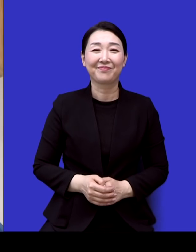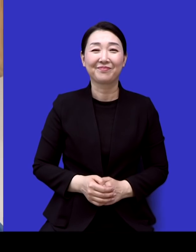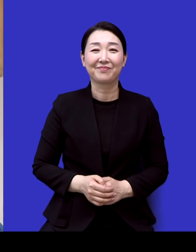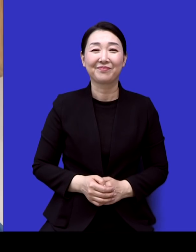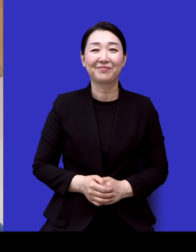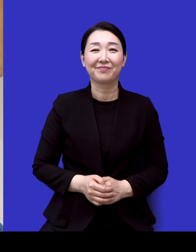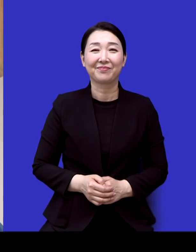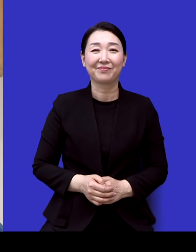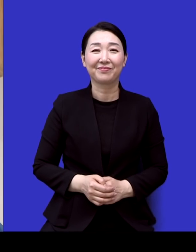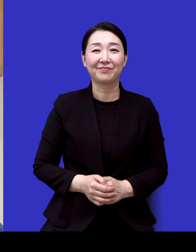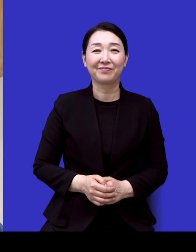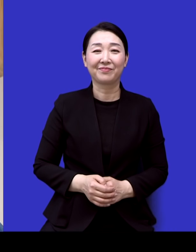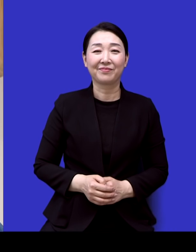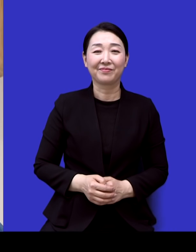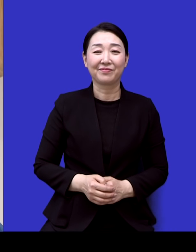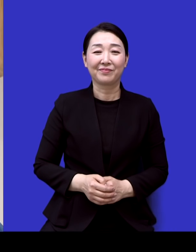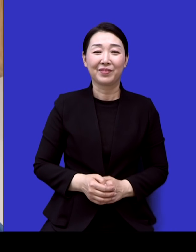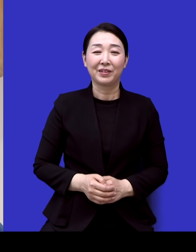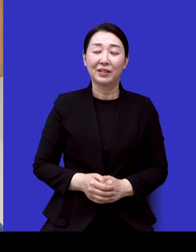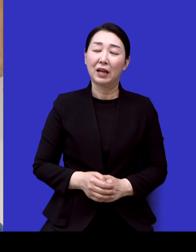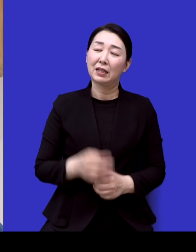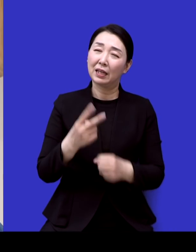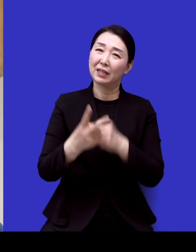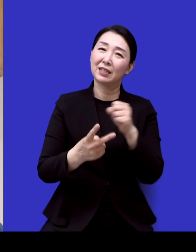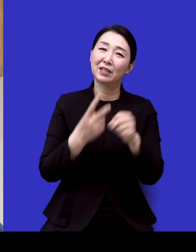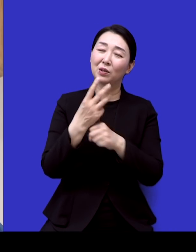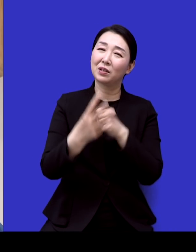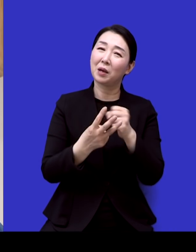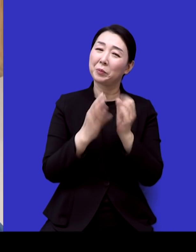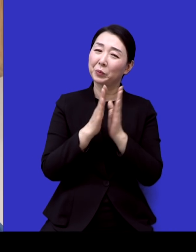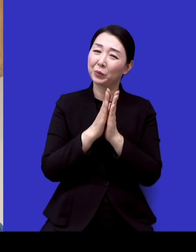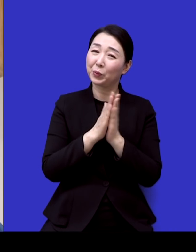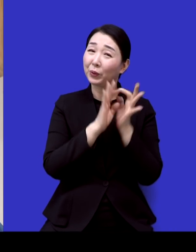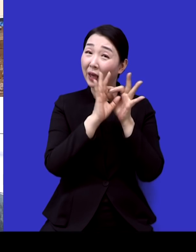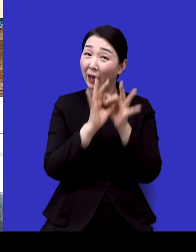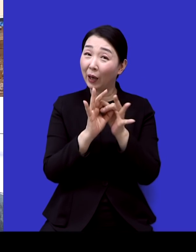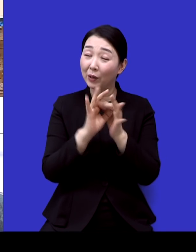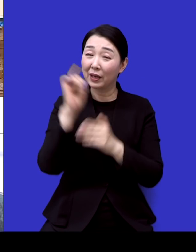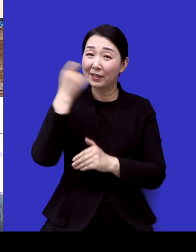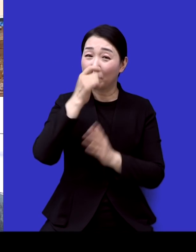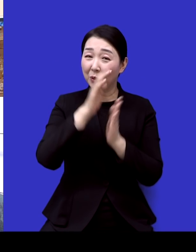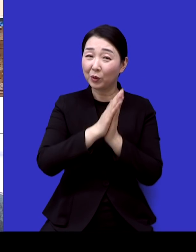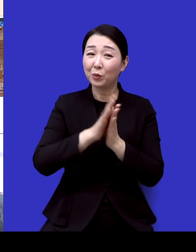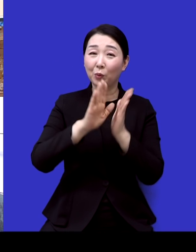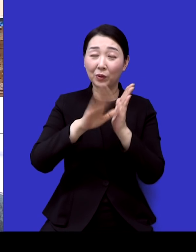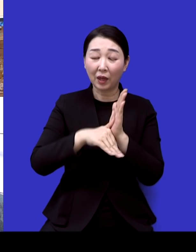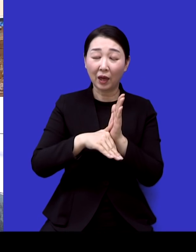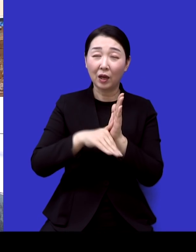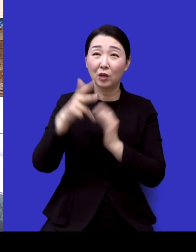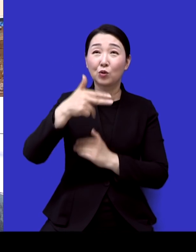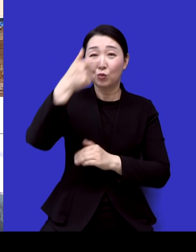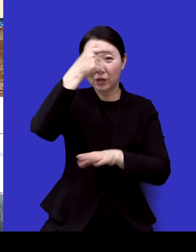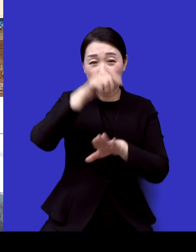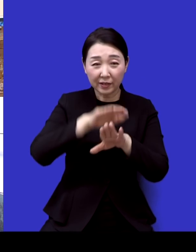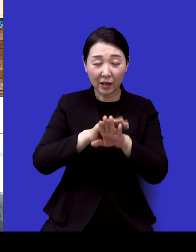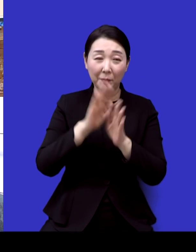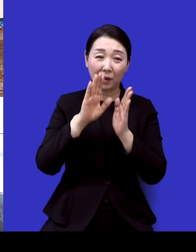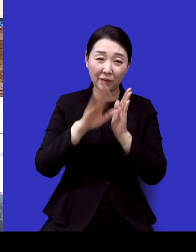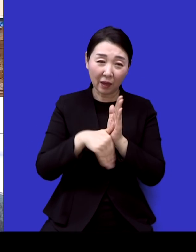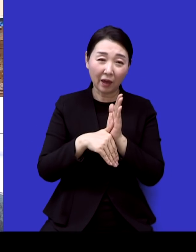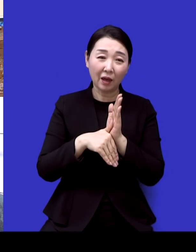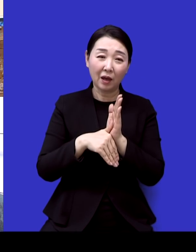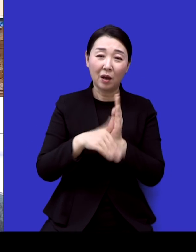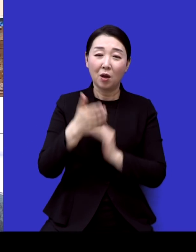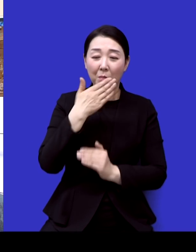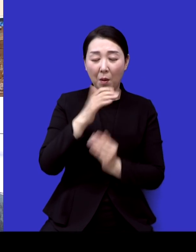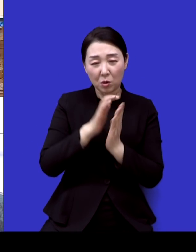네, 그래서 한 2, 3년을 기도했는데 예. 새벽 기도 가서 기도하고 주일 예배 기도하고 식기도하고 철야 기도